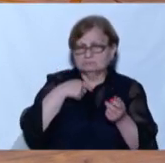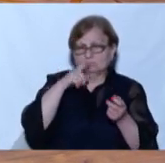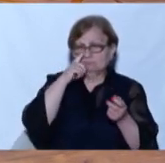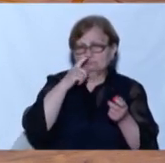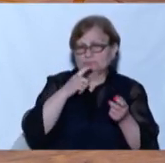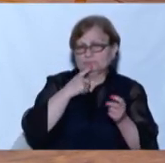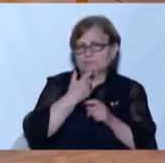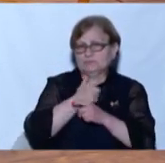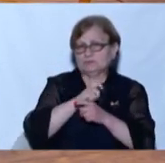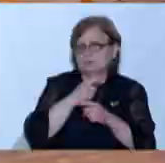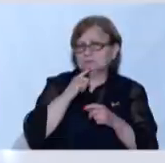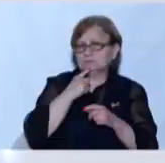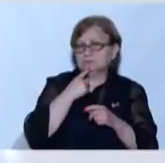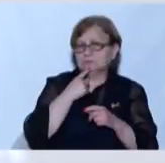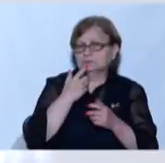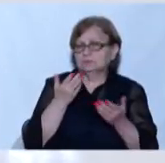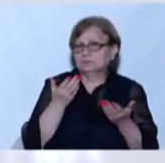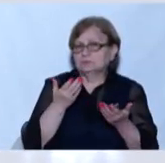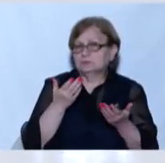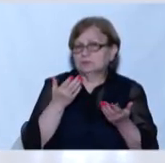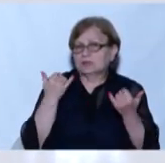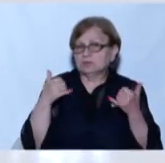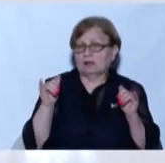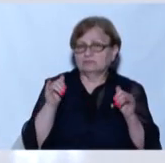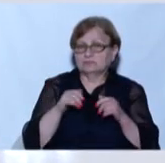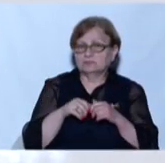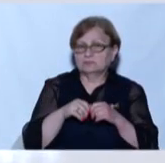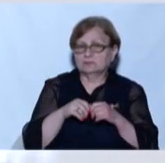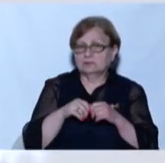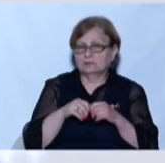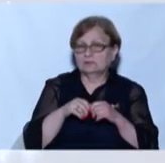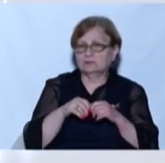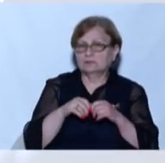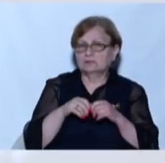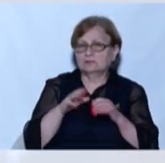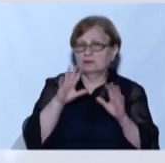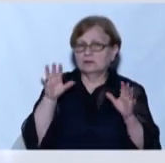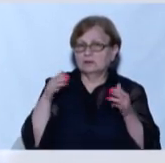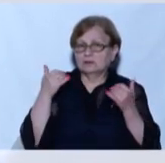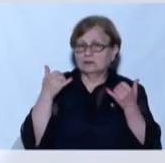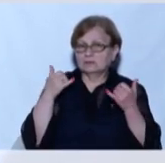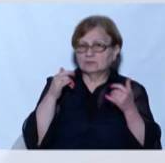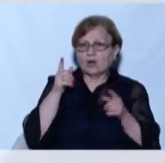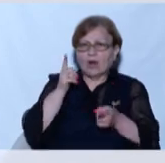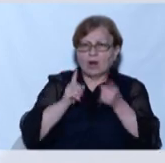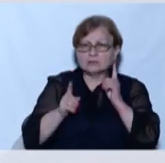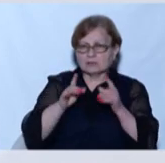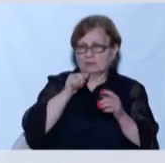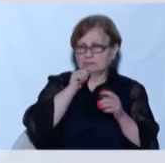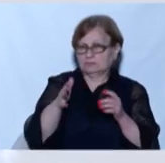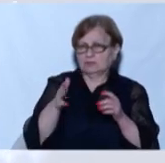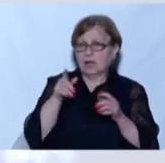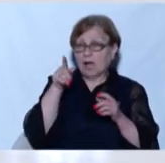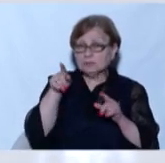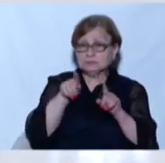ეს არის ძალიან საოცარი და თითქოს აი რაღაც მასში გადადის ზოგჯერ არა რეალურში და ეს